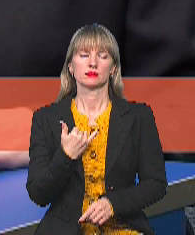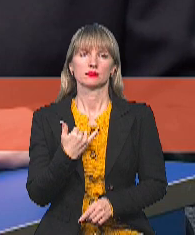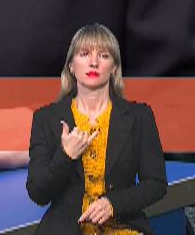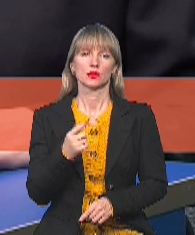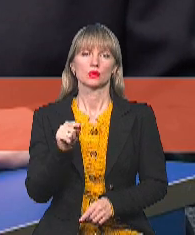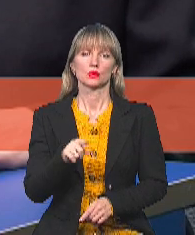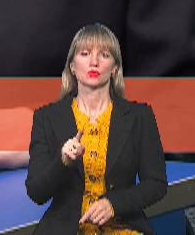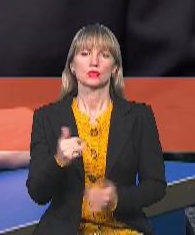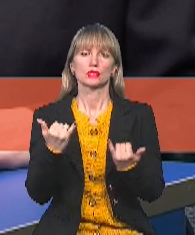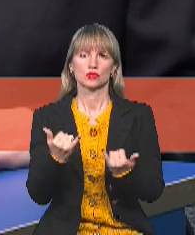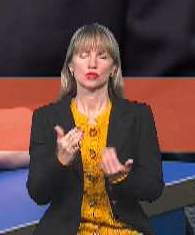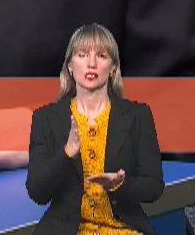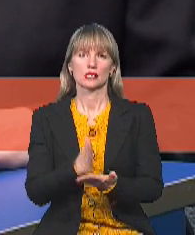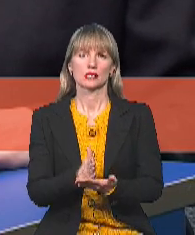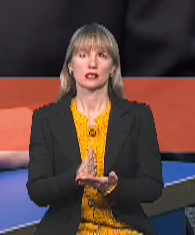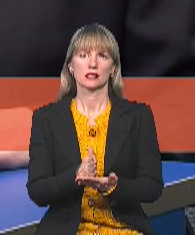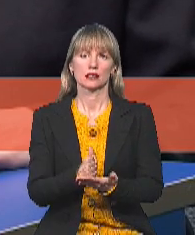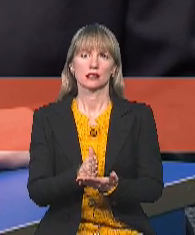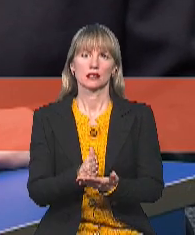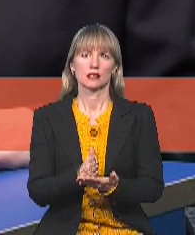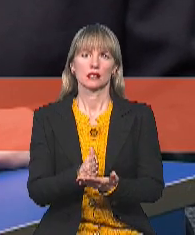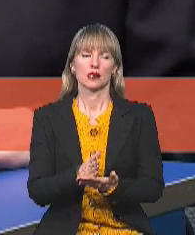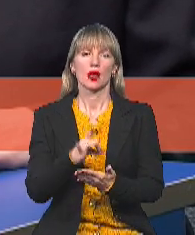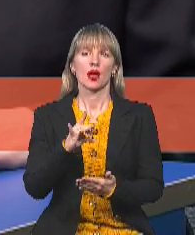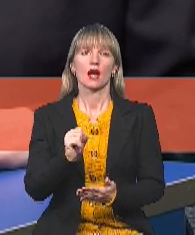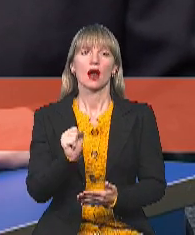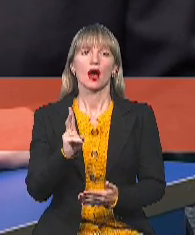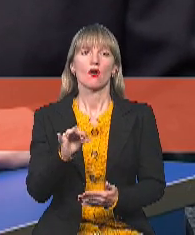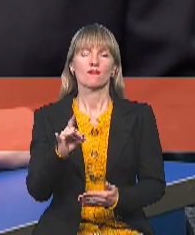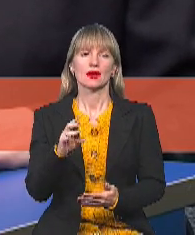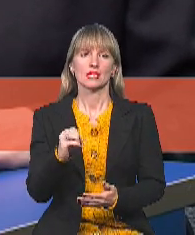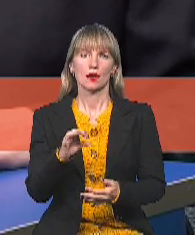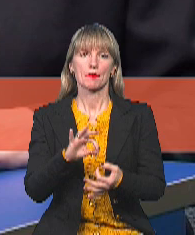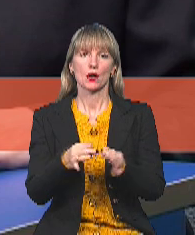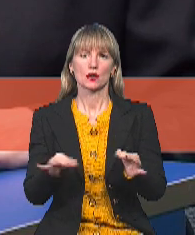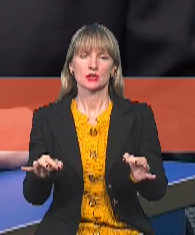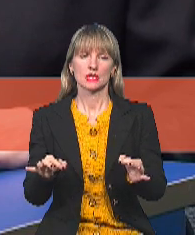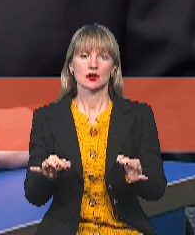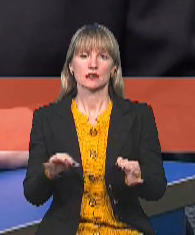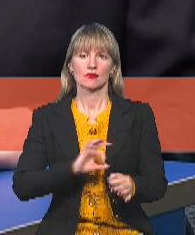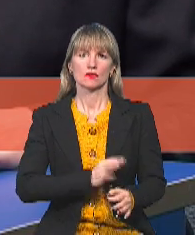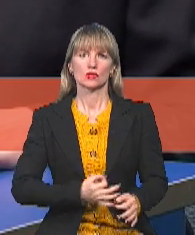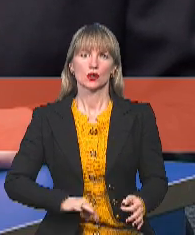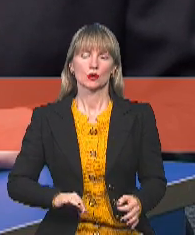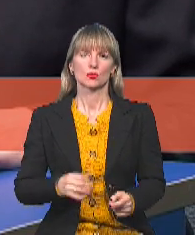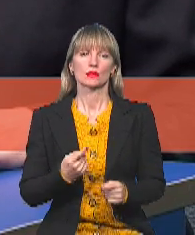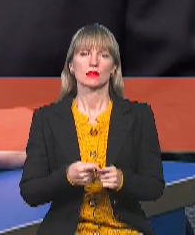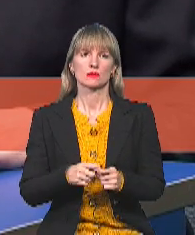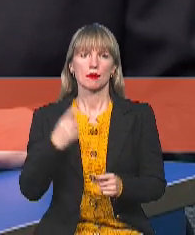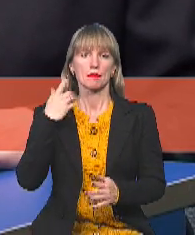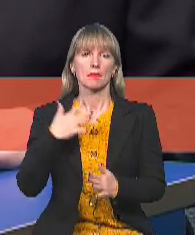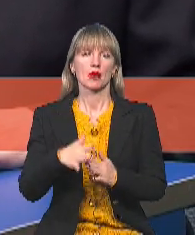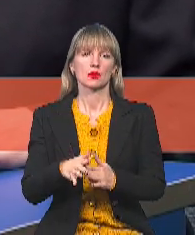то, что сейчас преобладают раковые процессы в желудочно-кишечном тракте, то тут понятно,